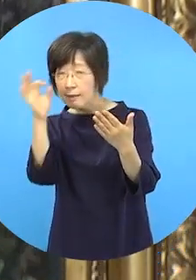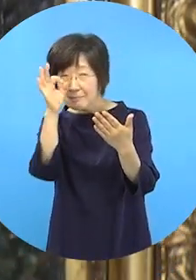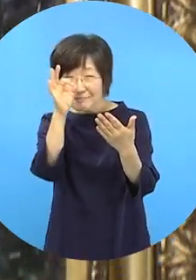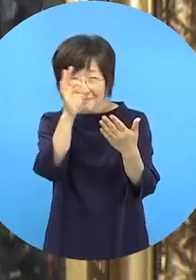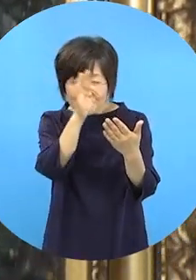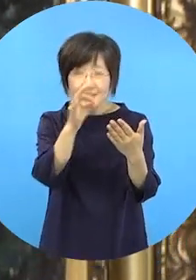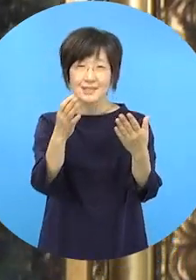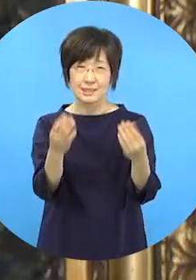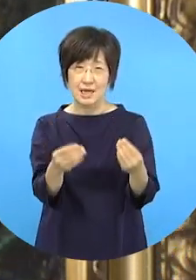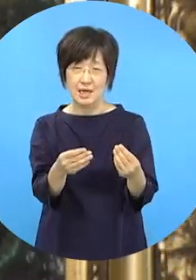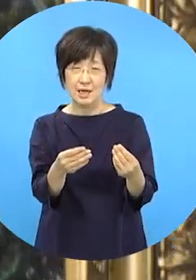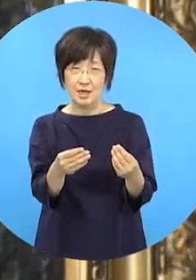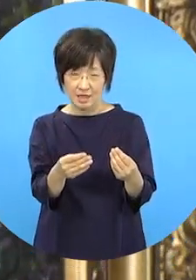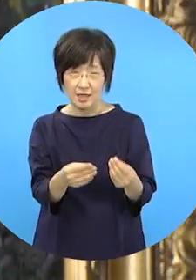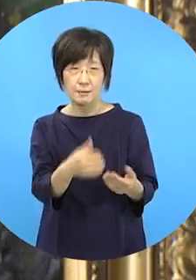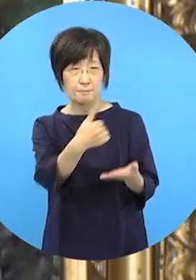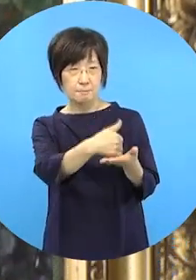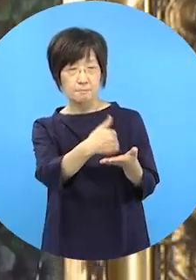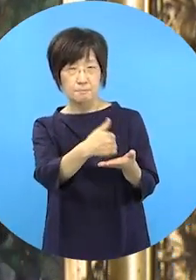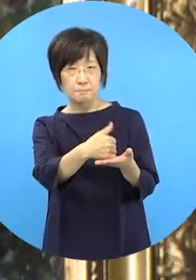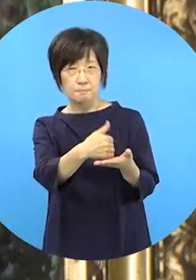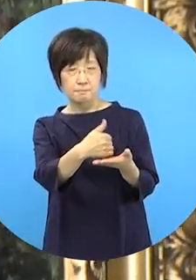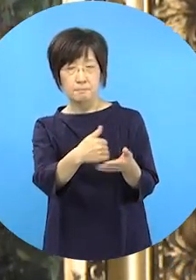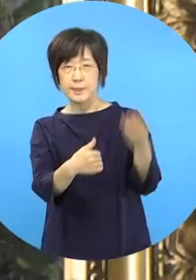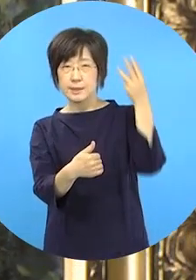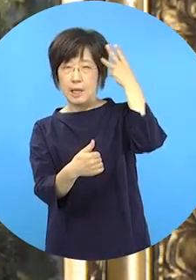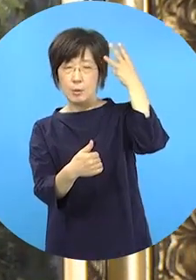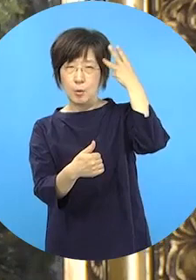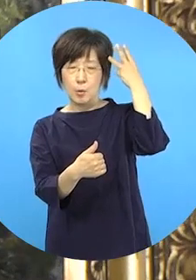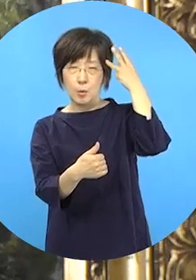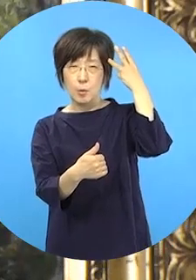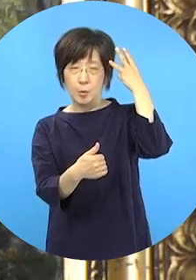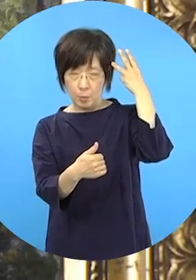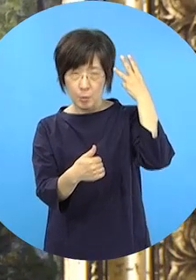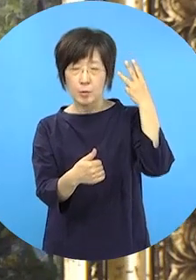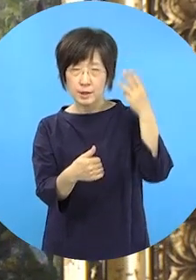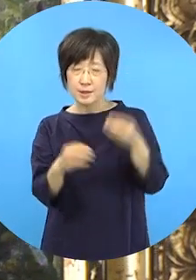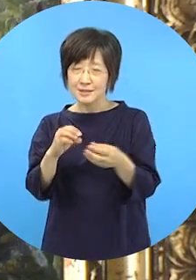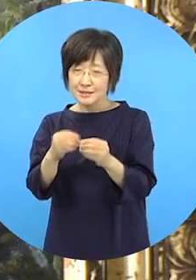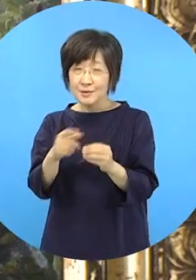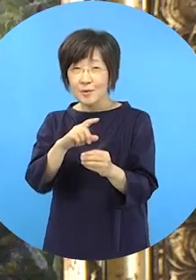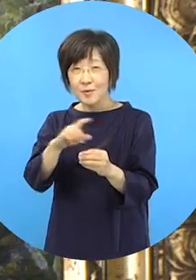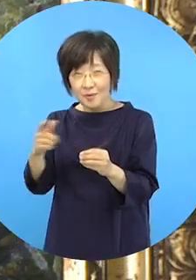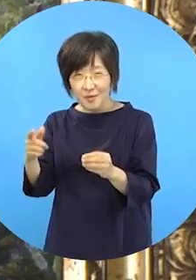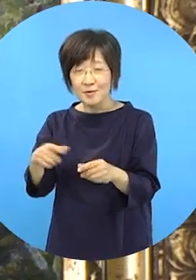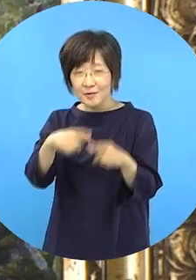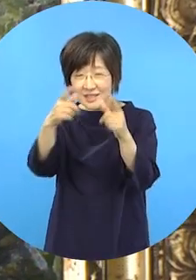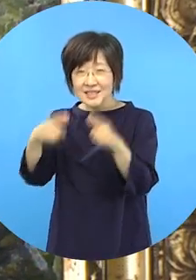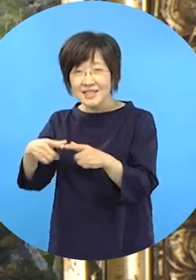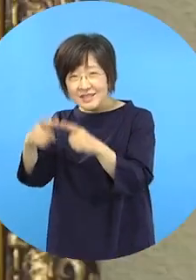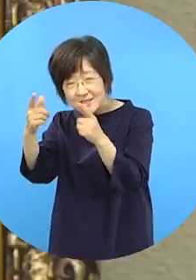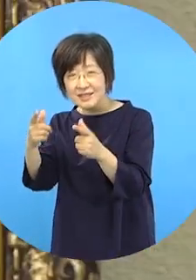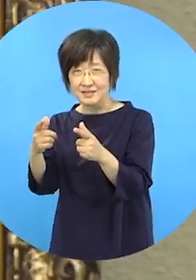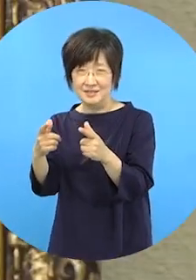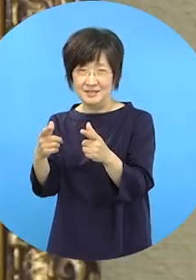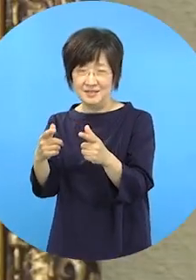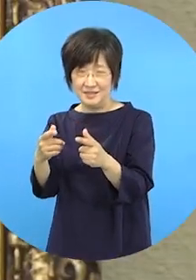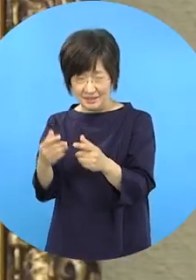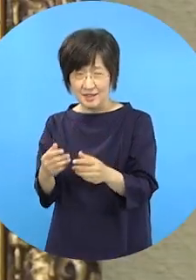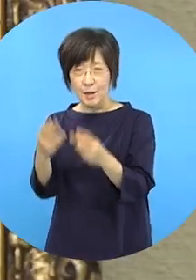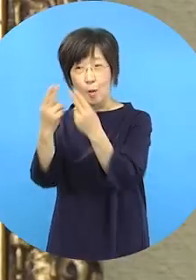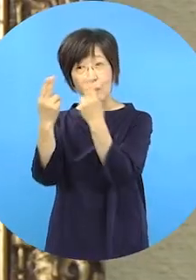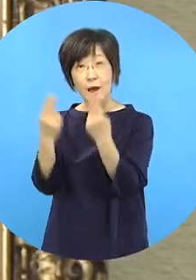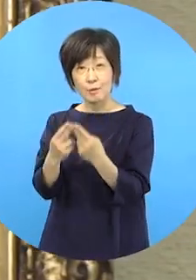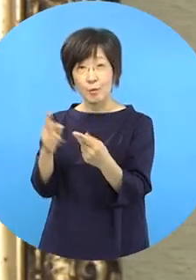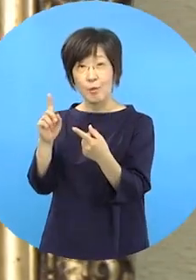島武夫から得たさまざまな情報を得て、印象派風の色鮮やかな、木々を描いています。北海道ならではの